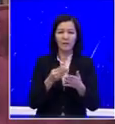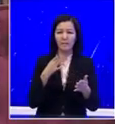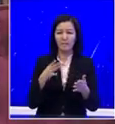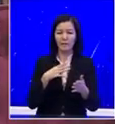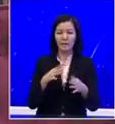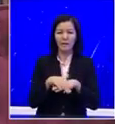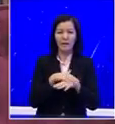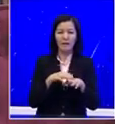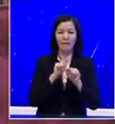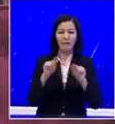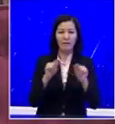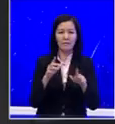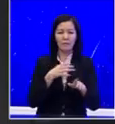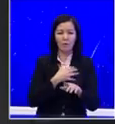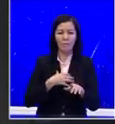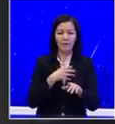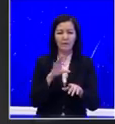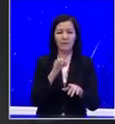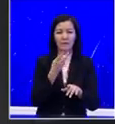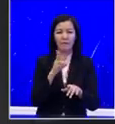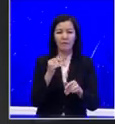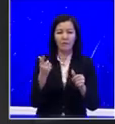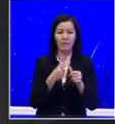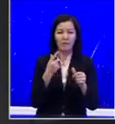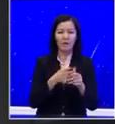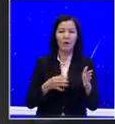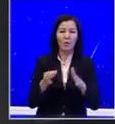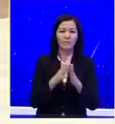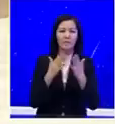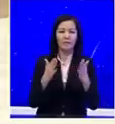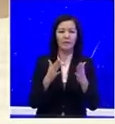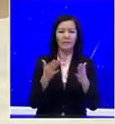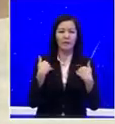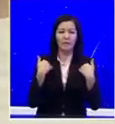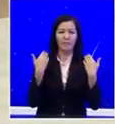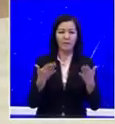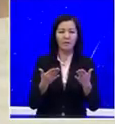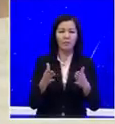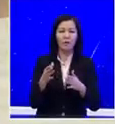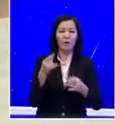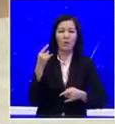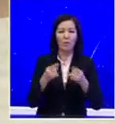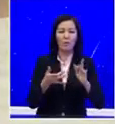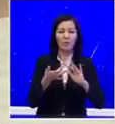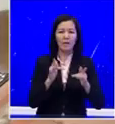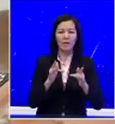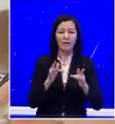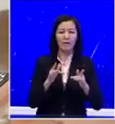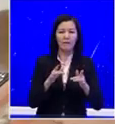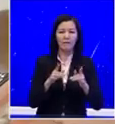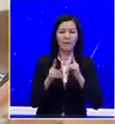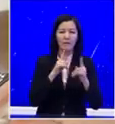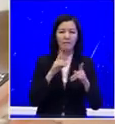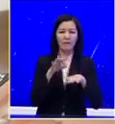көпшілікке насихаттау маңызды. Сәкен Сейфуллин атындағы облыстық кітапхана бастауымен өткен онлайн-конференция абайтанушылардың